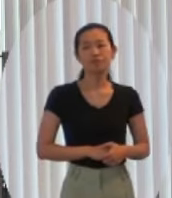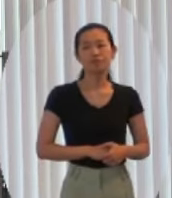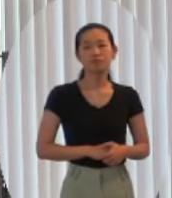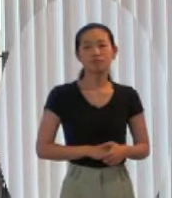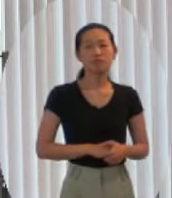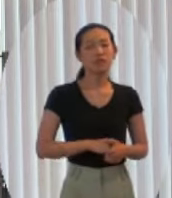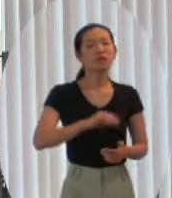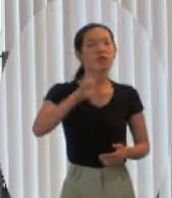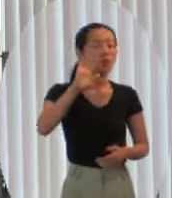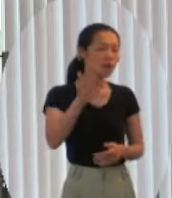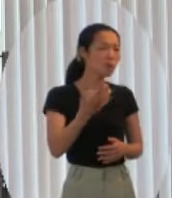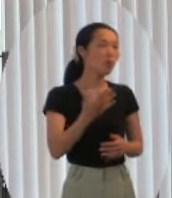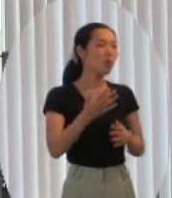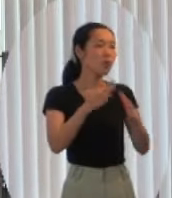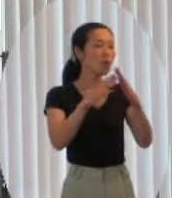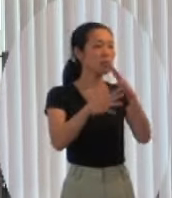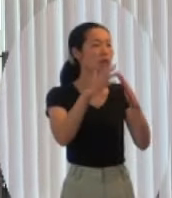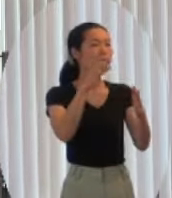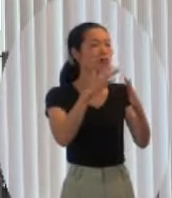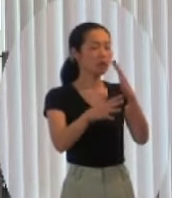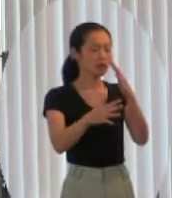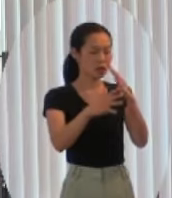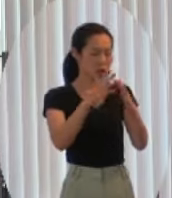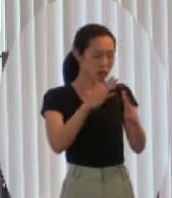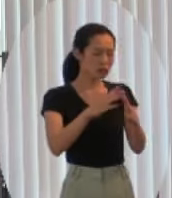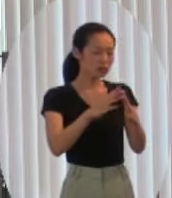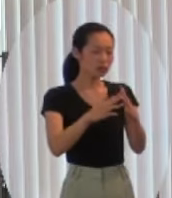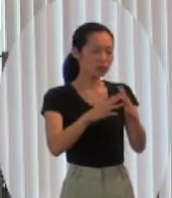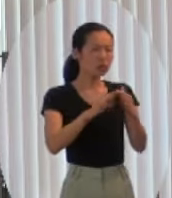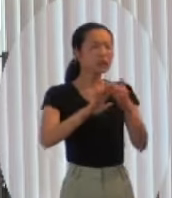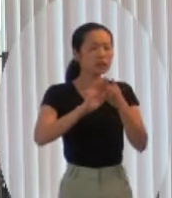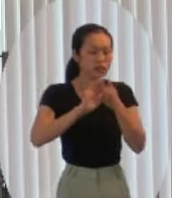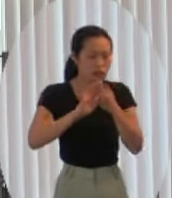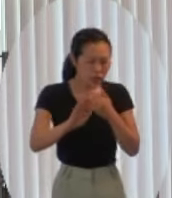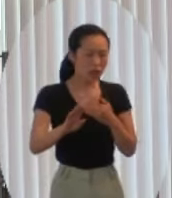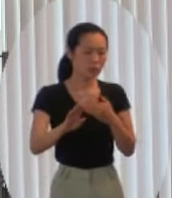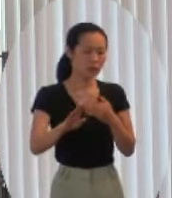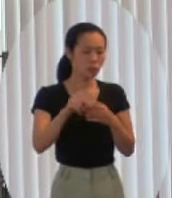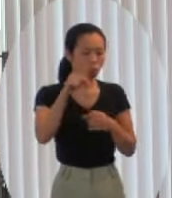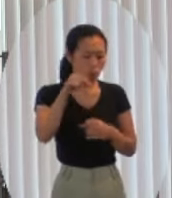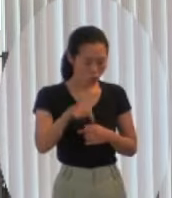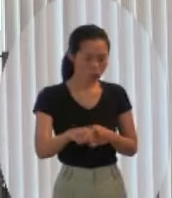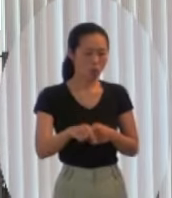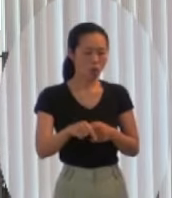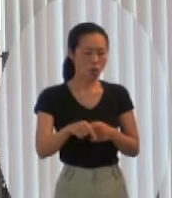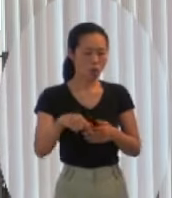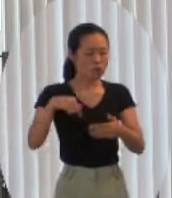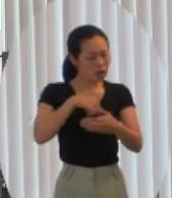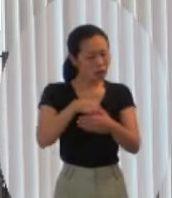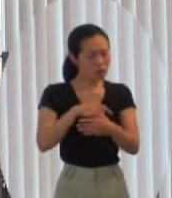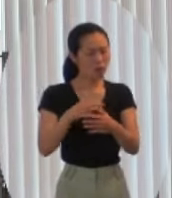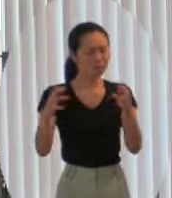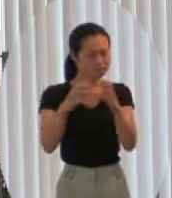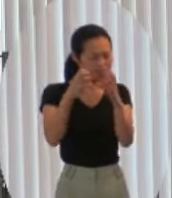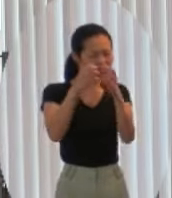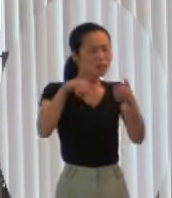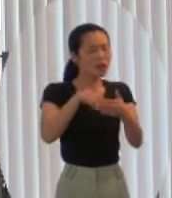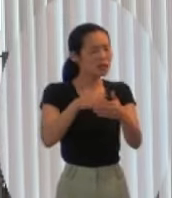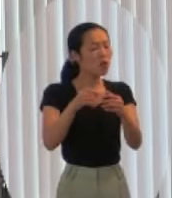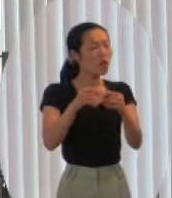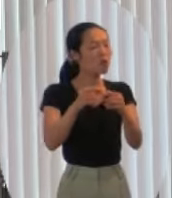戦いによらずに問題を解決する方法を考えてほしいですね。戦いによらずに、殺し合いによらずに、まあ、さっきも見せましたけれ